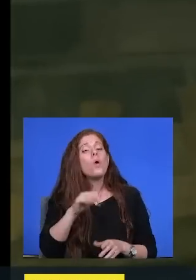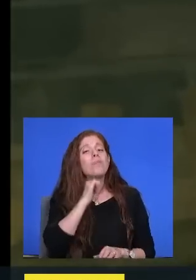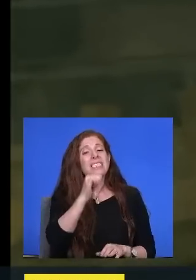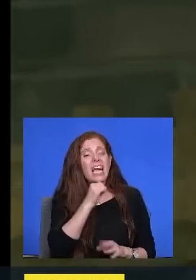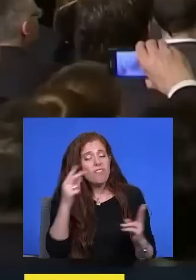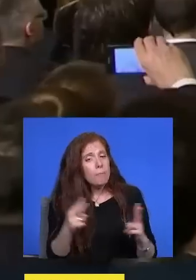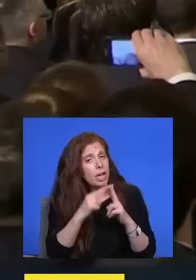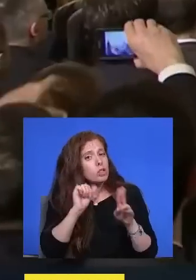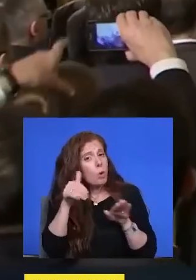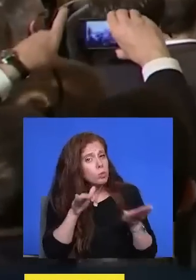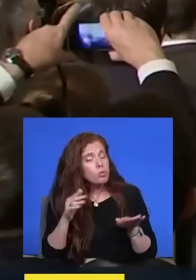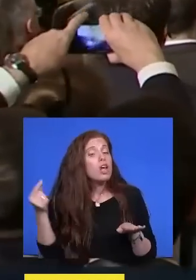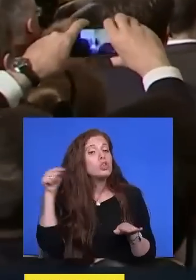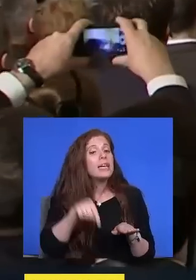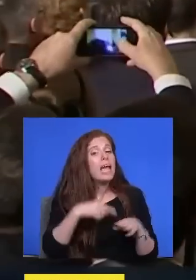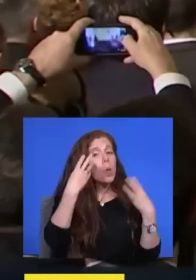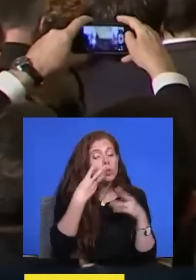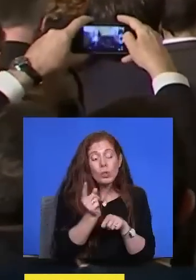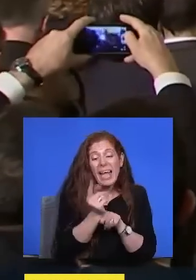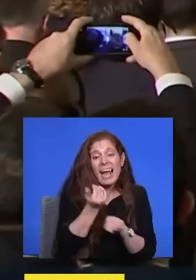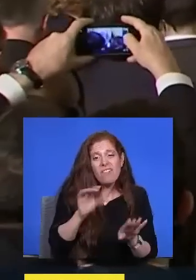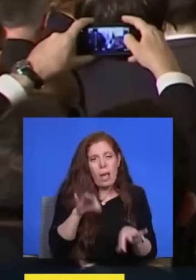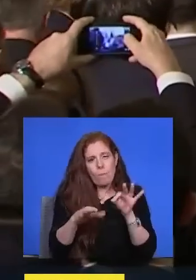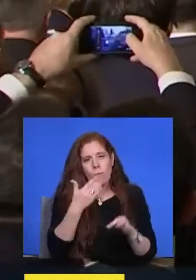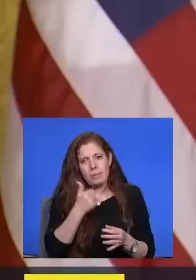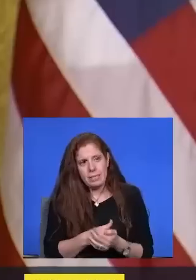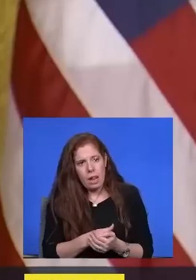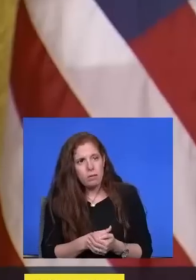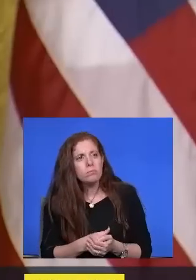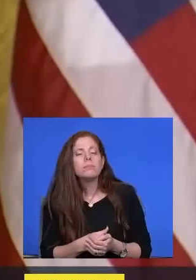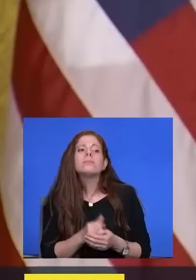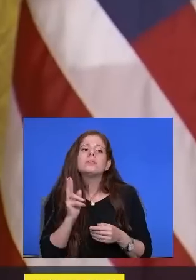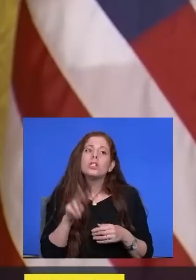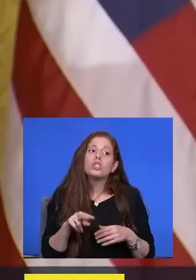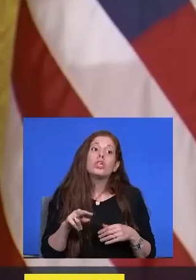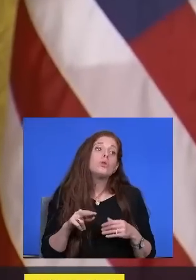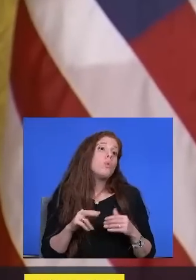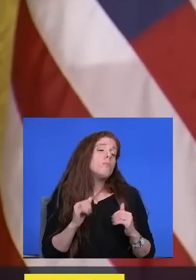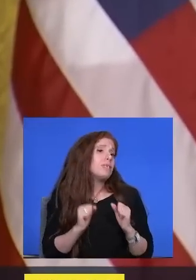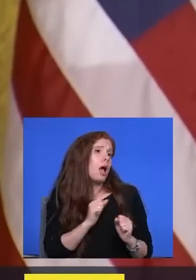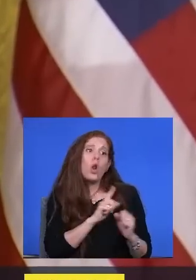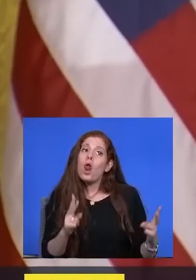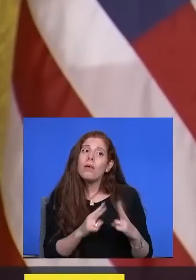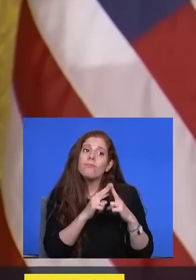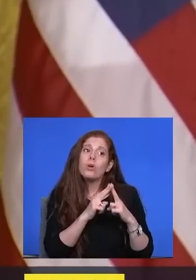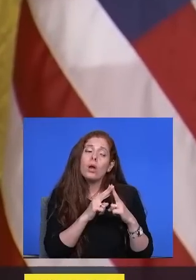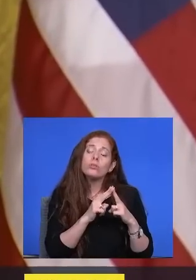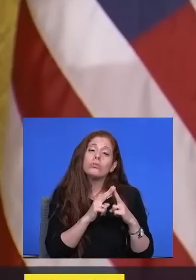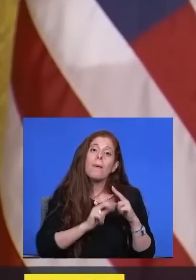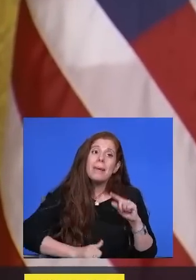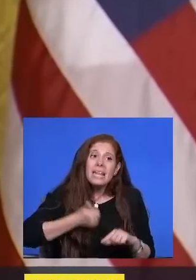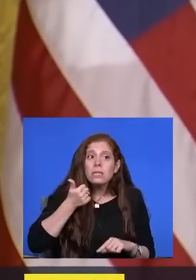שהגיע לוושינגטון רגע לפני הבחירות בישראל. We have a practice of not meeting with